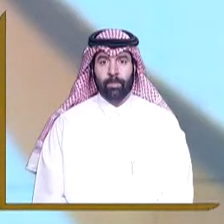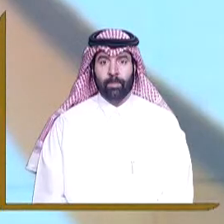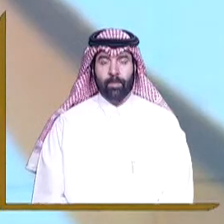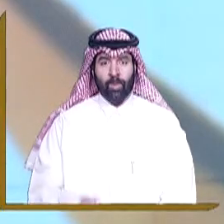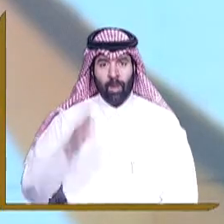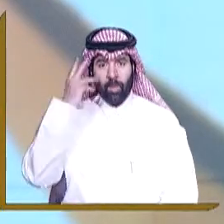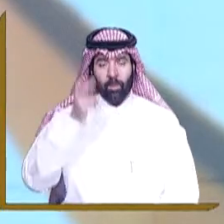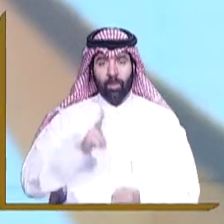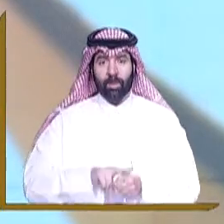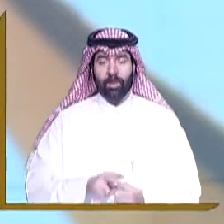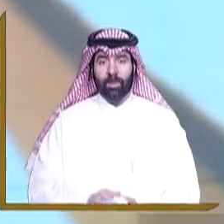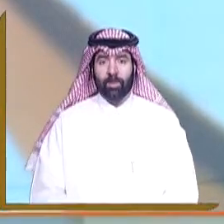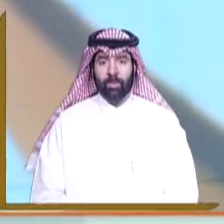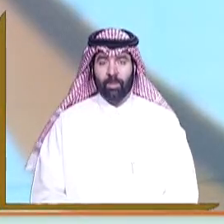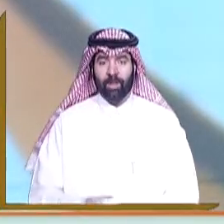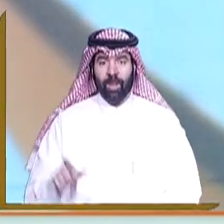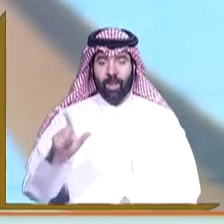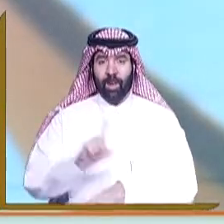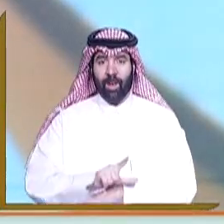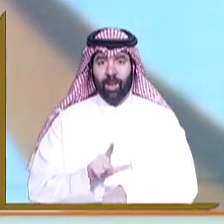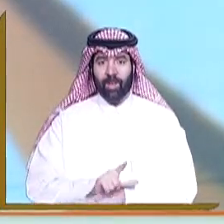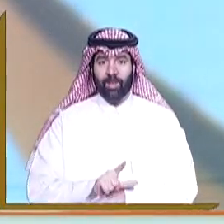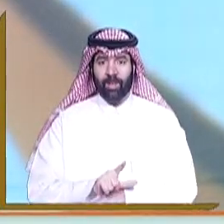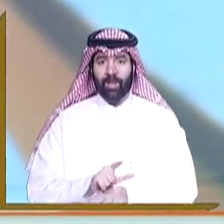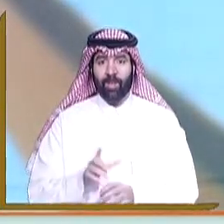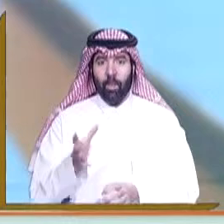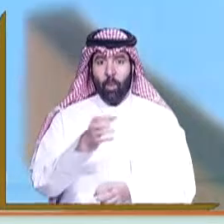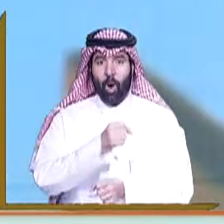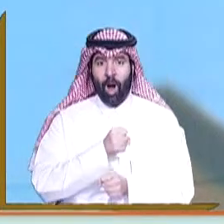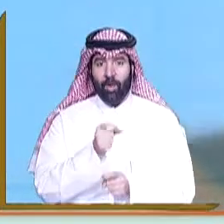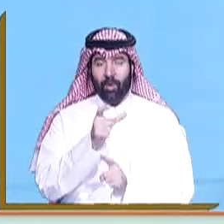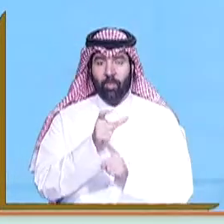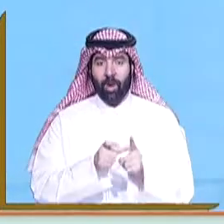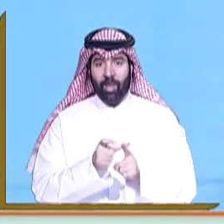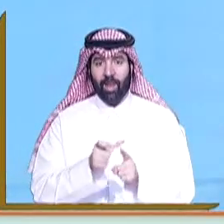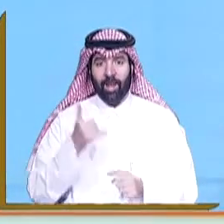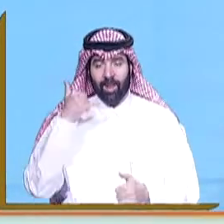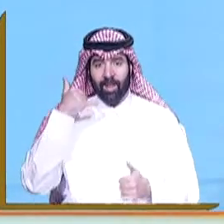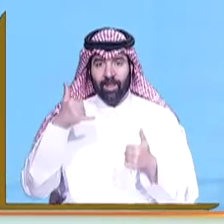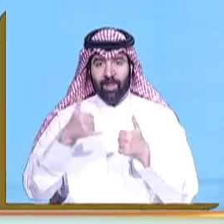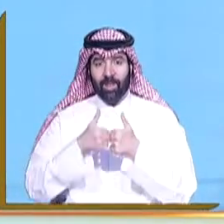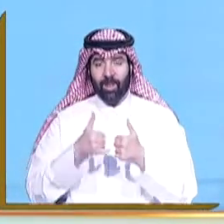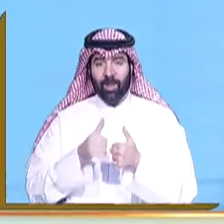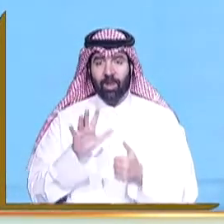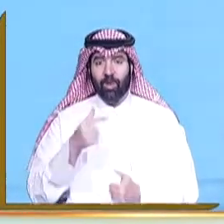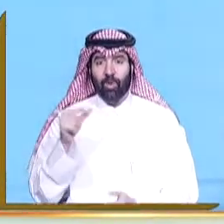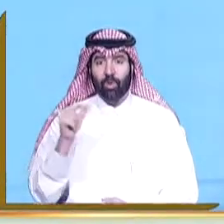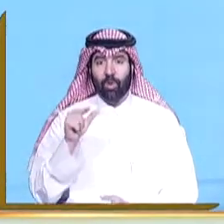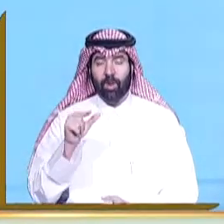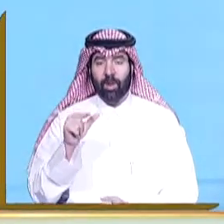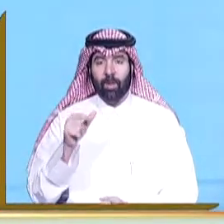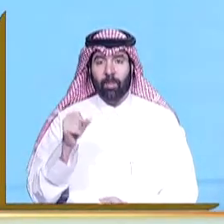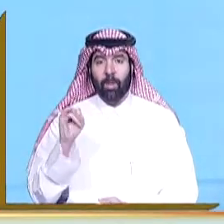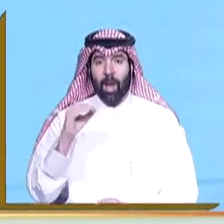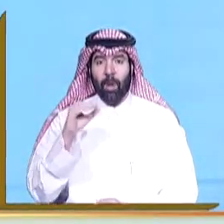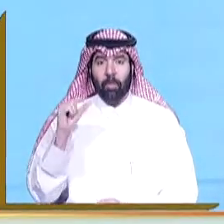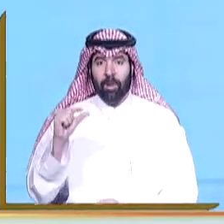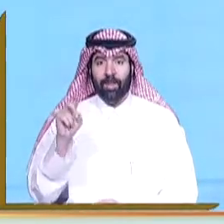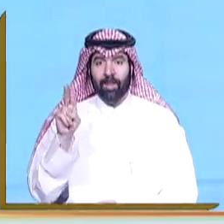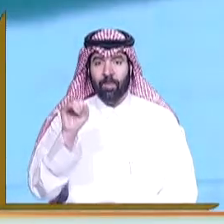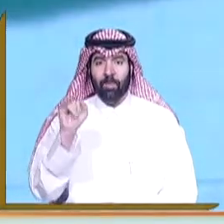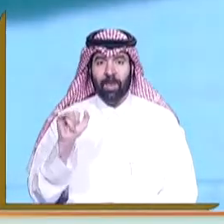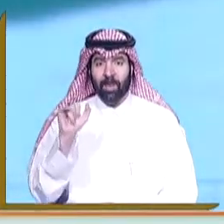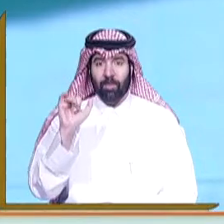أهلا بكم. رأس محافظ هيئة الاتصالات والفضاء والتقنية الدكتور محمد التميمي وفد المملكة في افتتاح أعمال